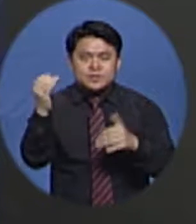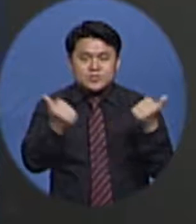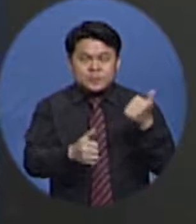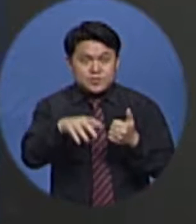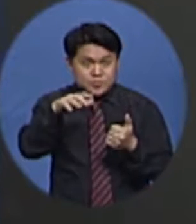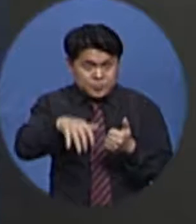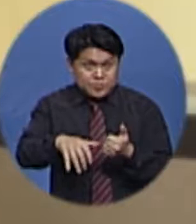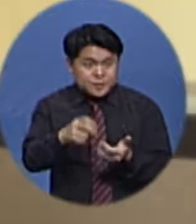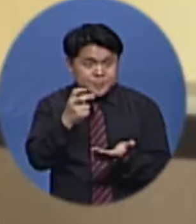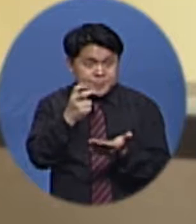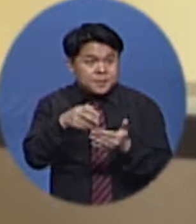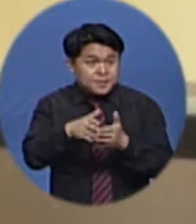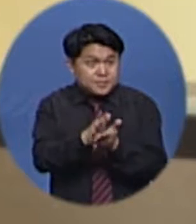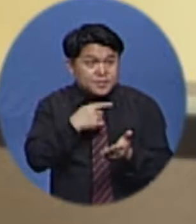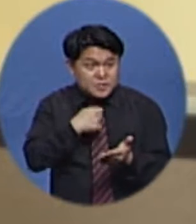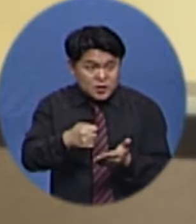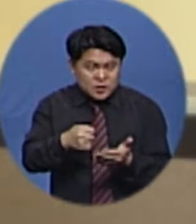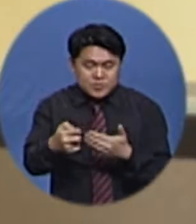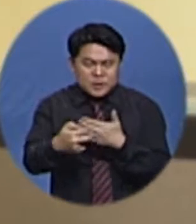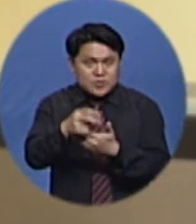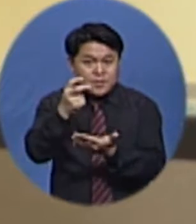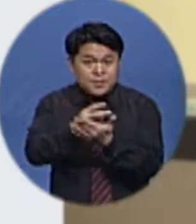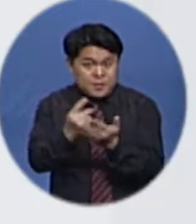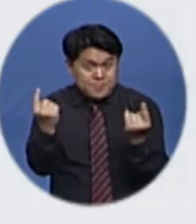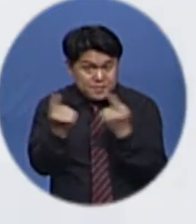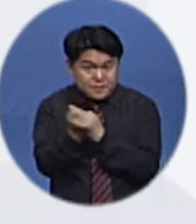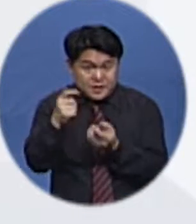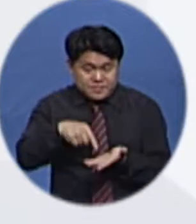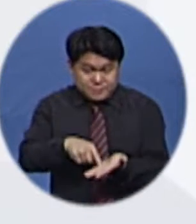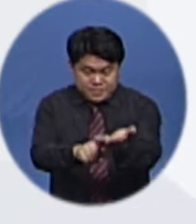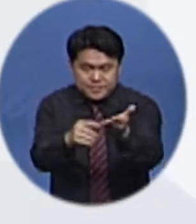의료법 개정안도 최근 다시 국회에 제출했습니다.